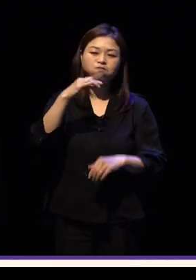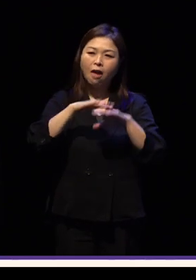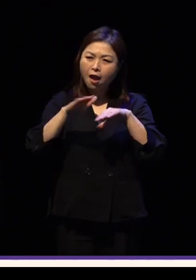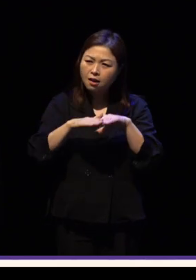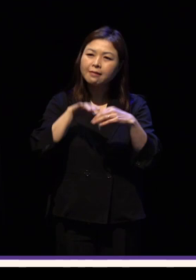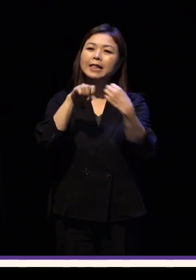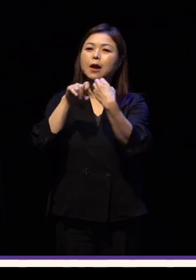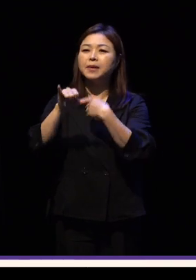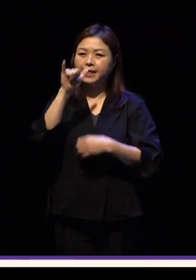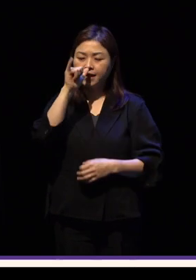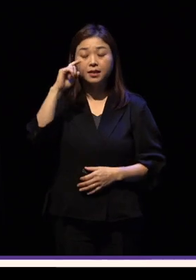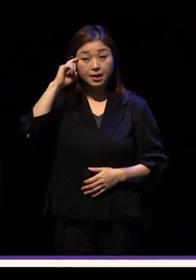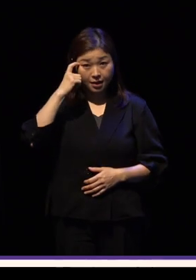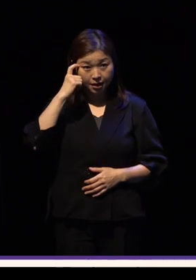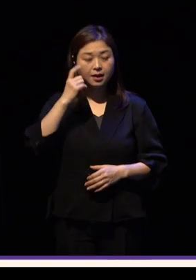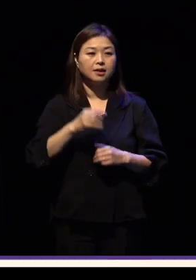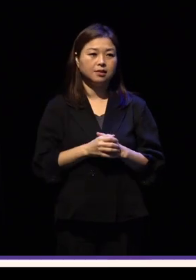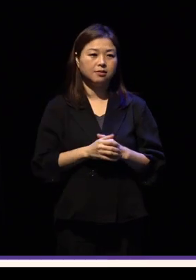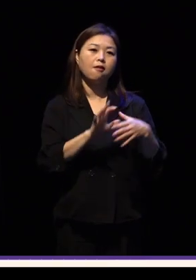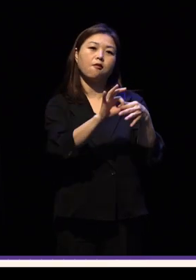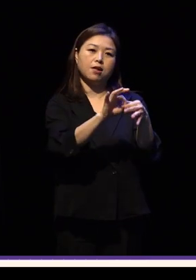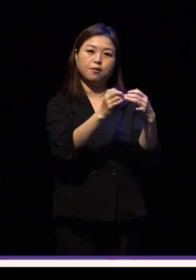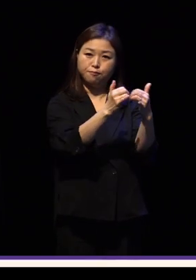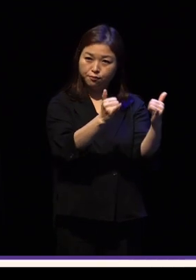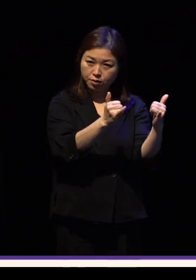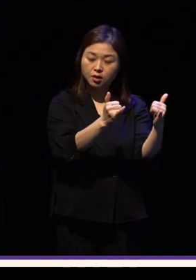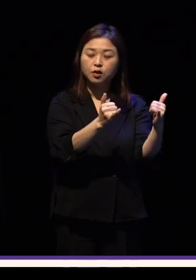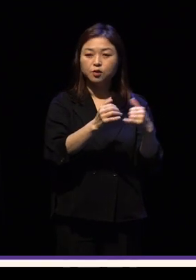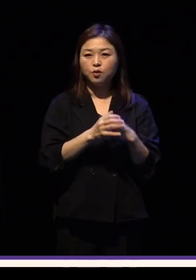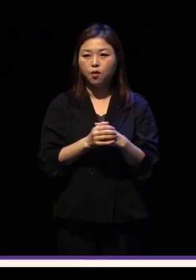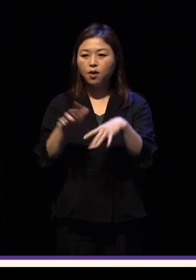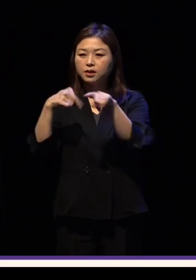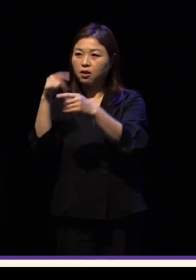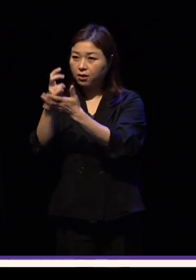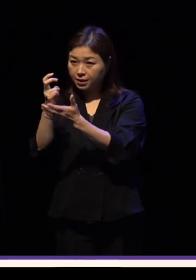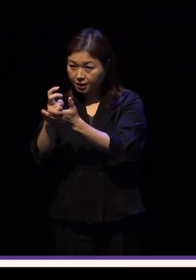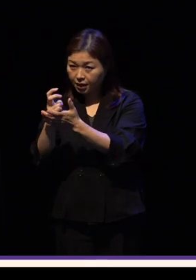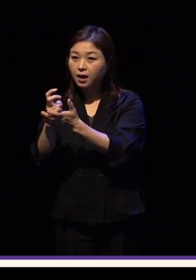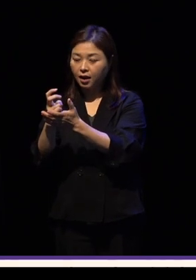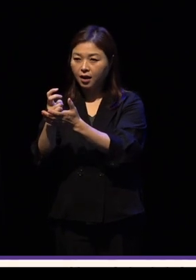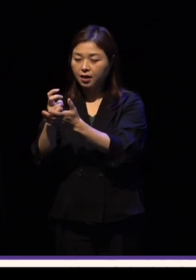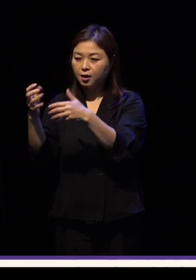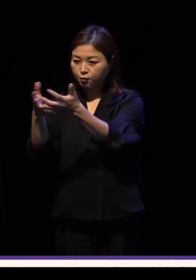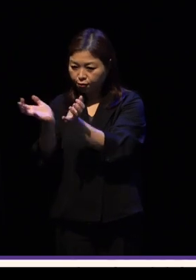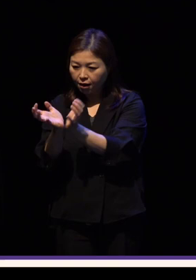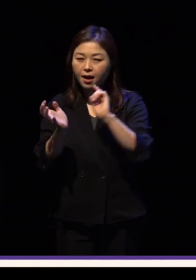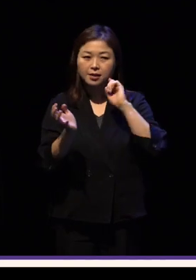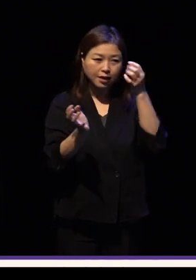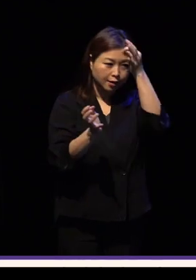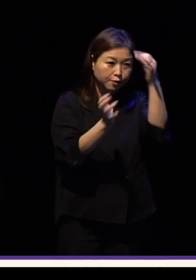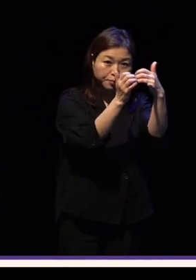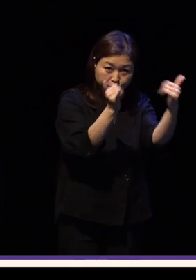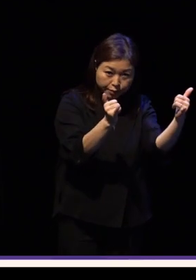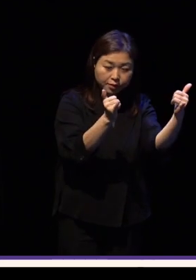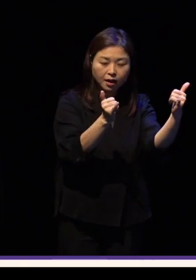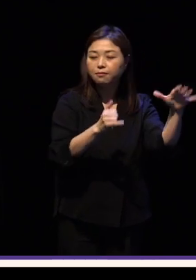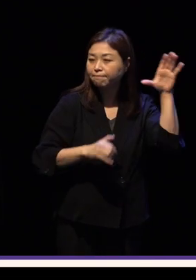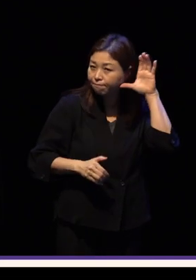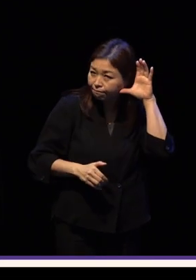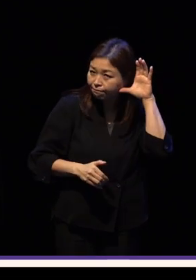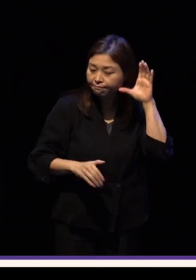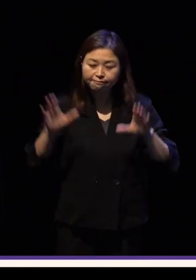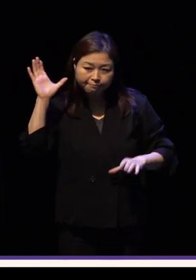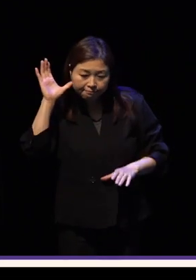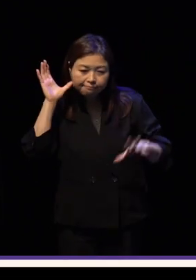직접 이해관계자인 또 우리 정책고객인 예술가와 단체 목소리에 귀를 기울여